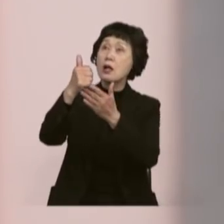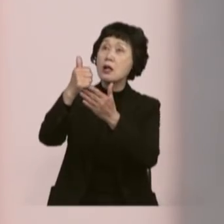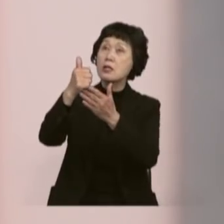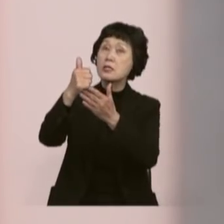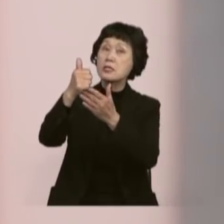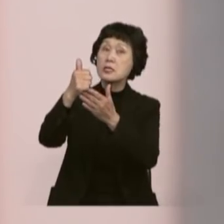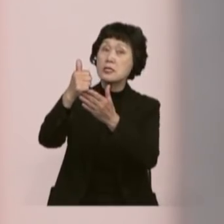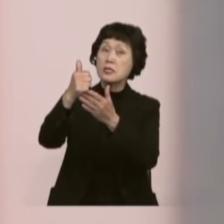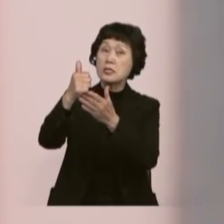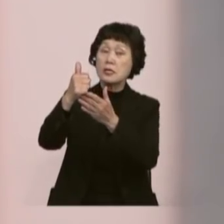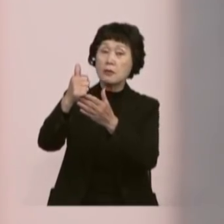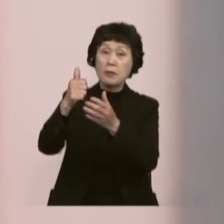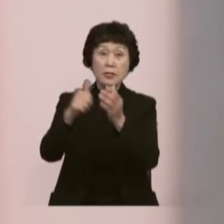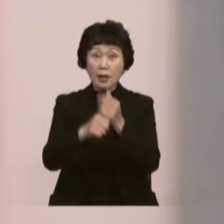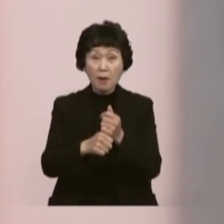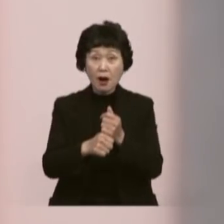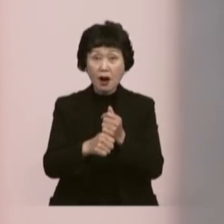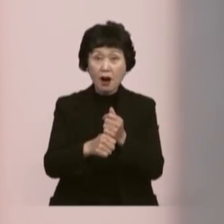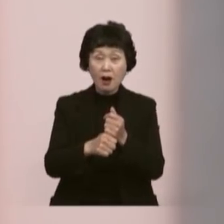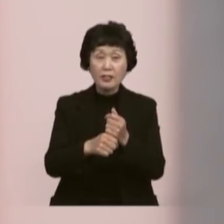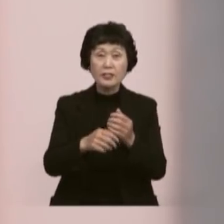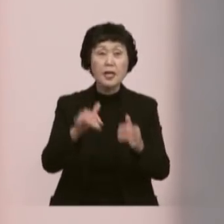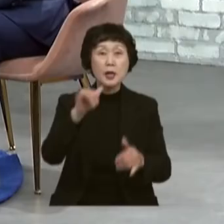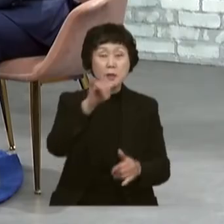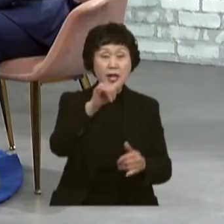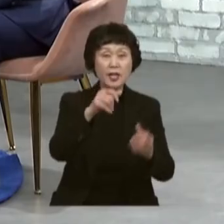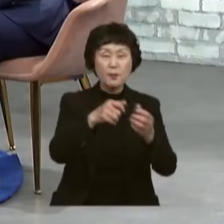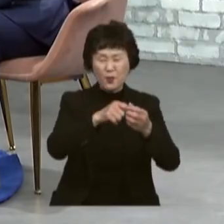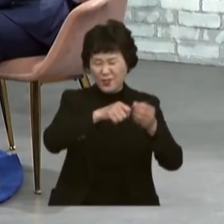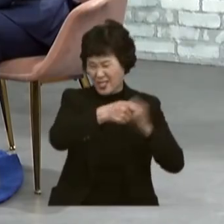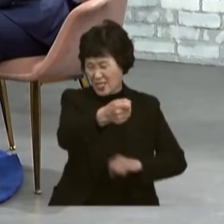잡아야지. 그래서 비행기표 찢어버리고 신학교를 들어간 거예요.